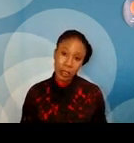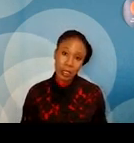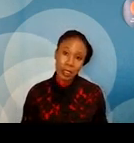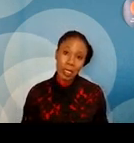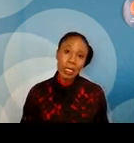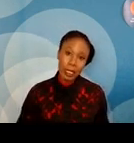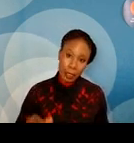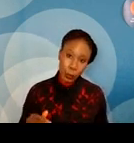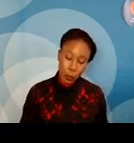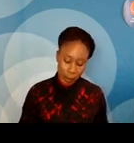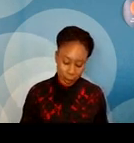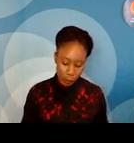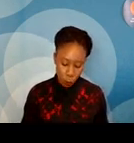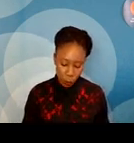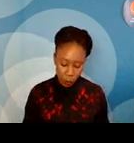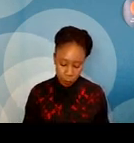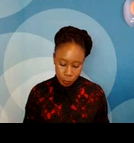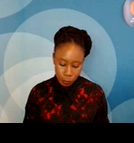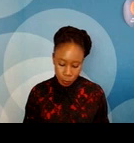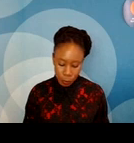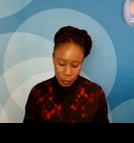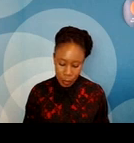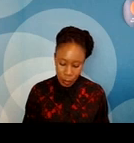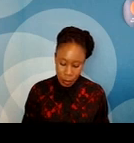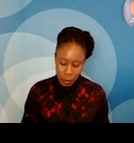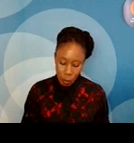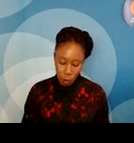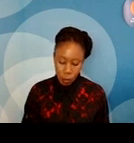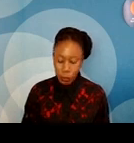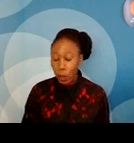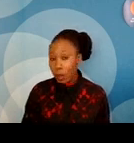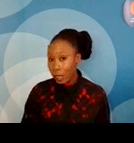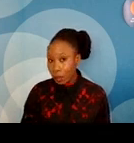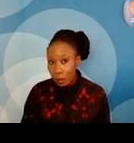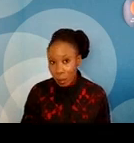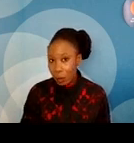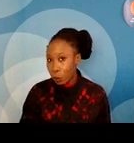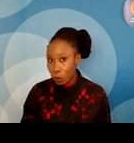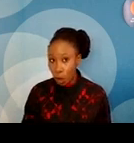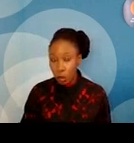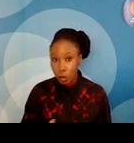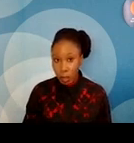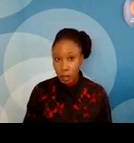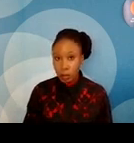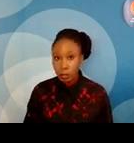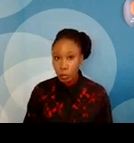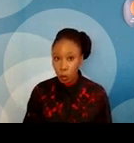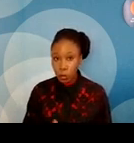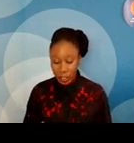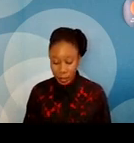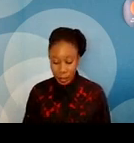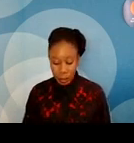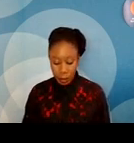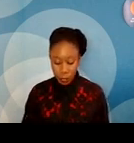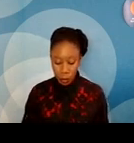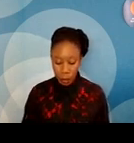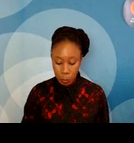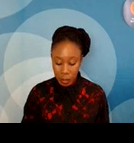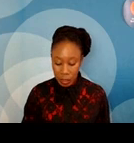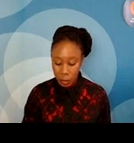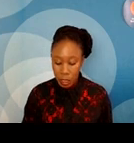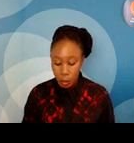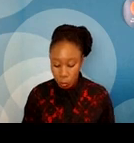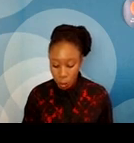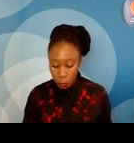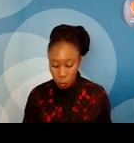behöver göras i olika nivåer. Och för att människor ska kunna och vilja stanna kvar